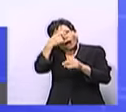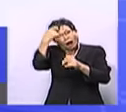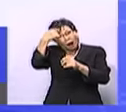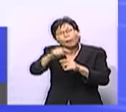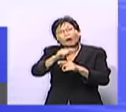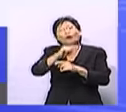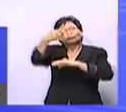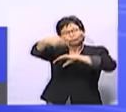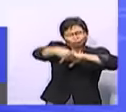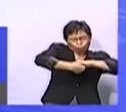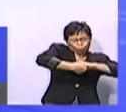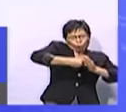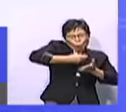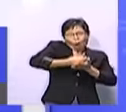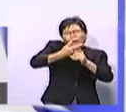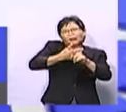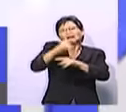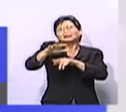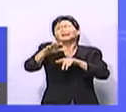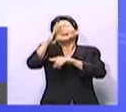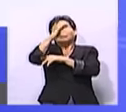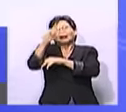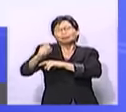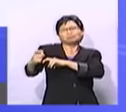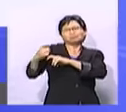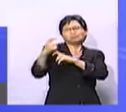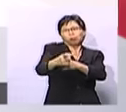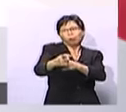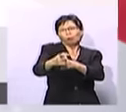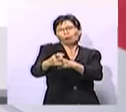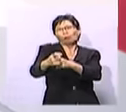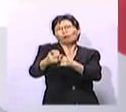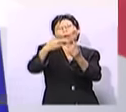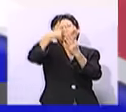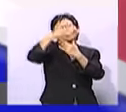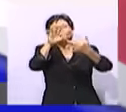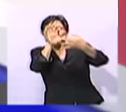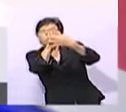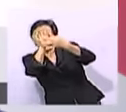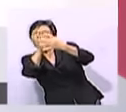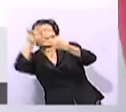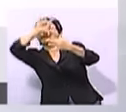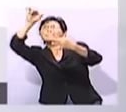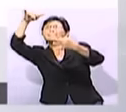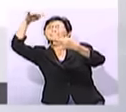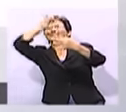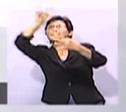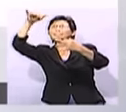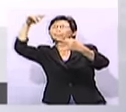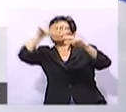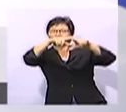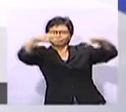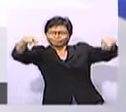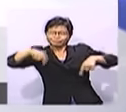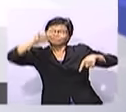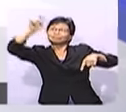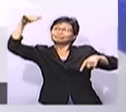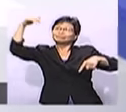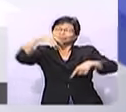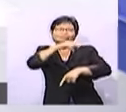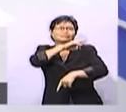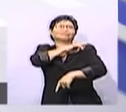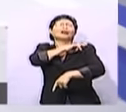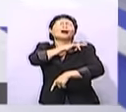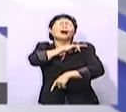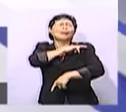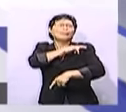menggelap wang yang diterima daripada syarikat yang dianugerah projek memasang panel solar itu. Perintah reman dikeluarkan Mahkamah Majistret